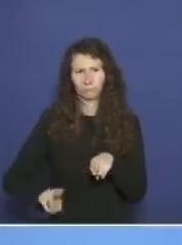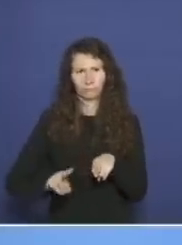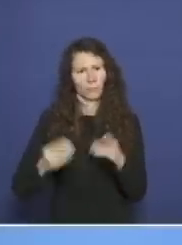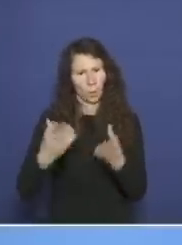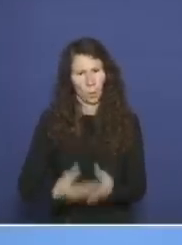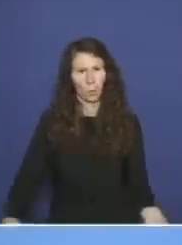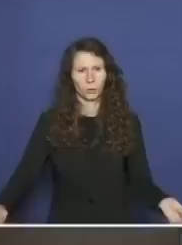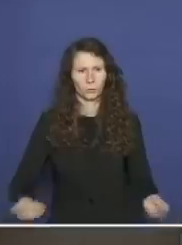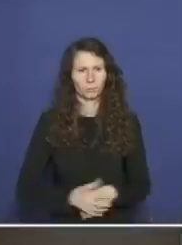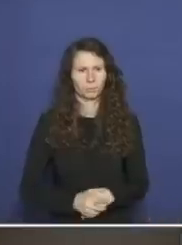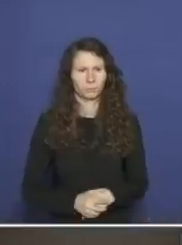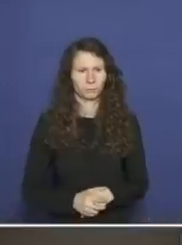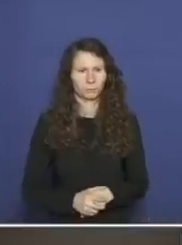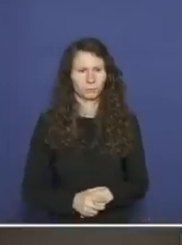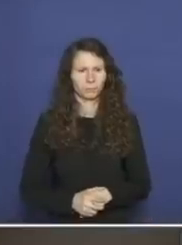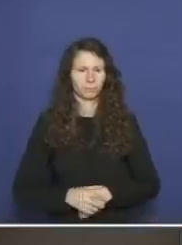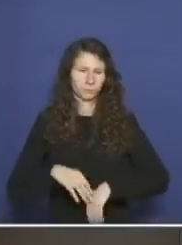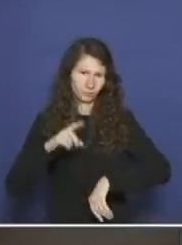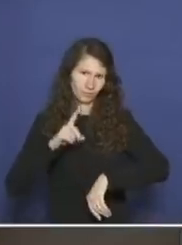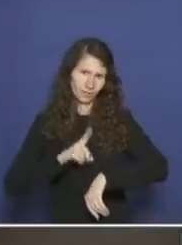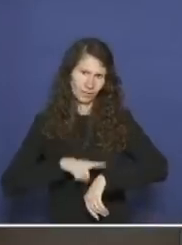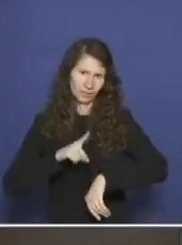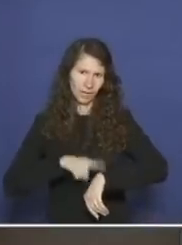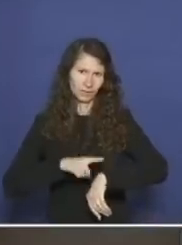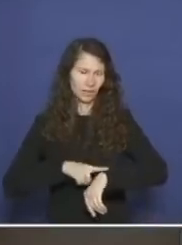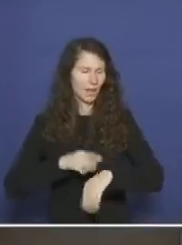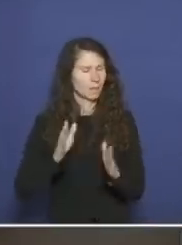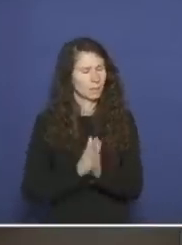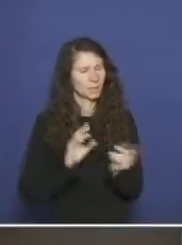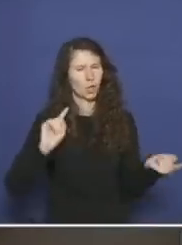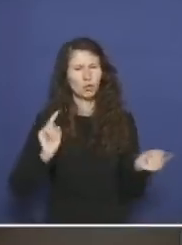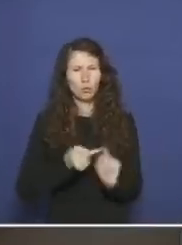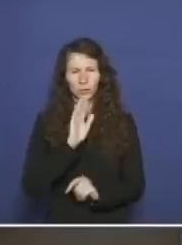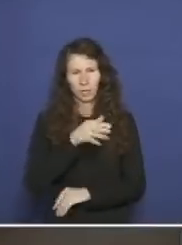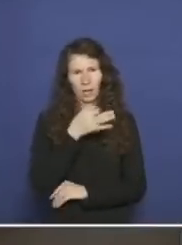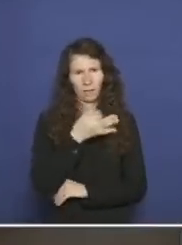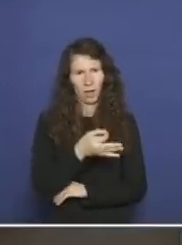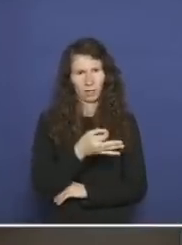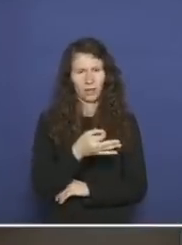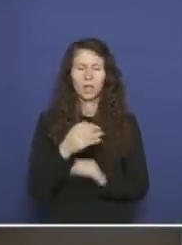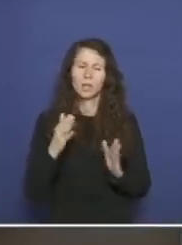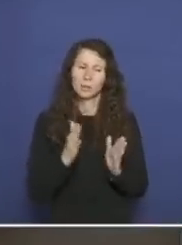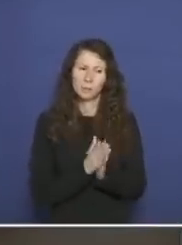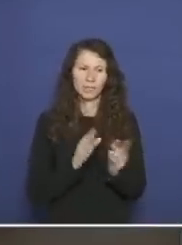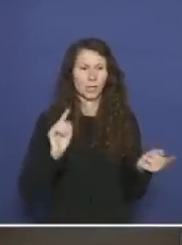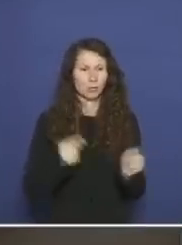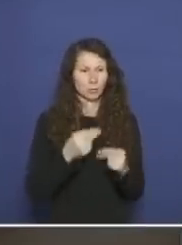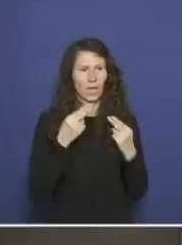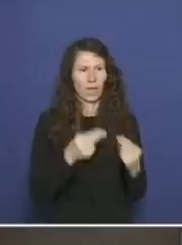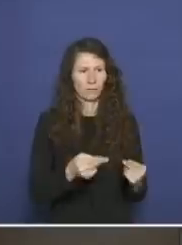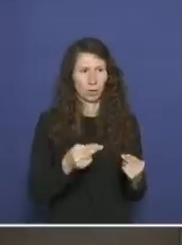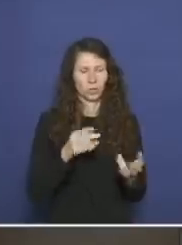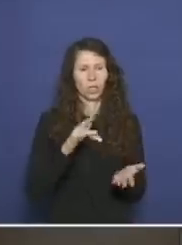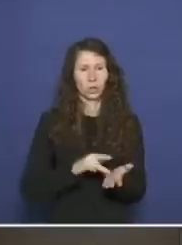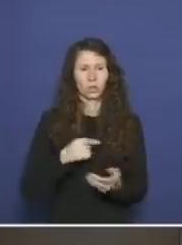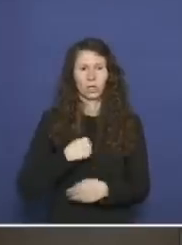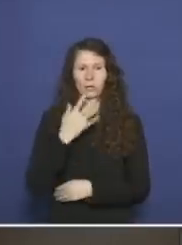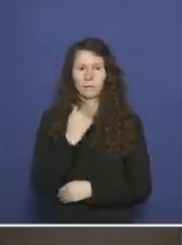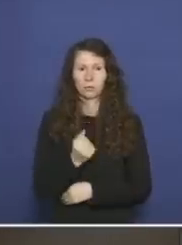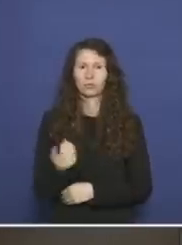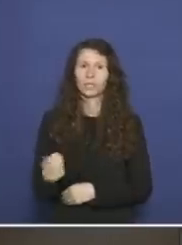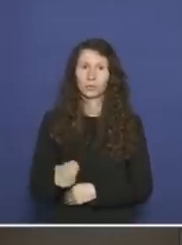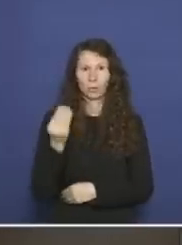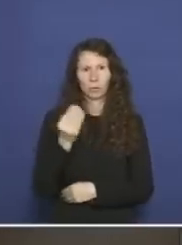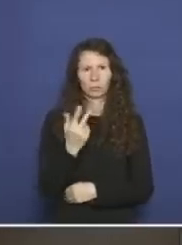lösen. Ja, klar. Mit Blick auf die Uhr bitte eine kurze Nachfrage und auch die Bitte um eine kurze Antwort, weil ich würde gerne noch 3 weitere